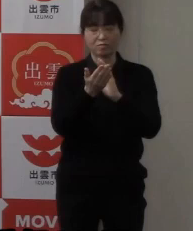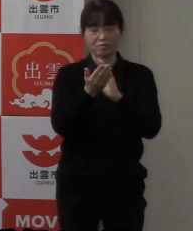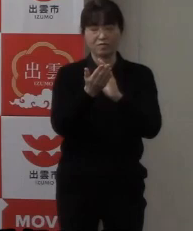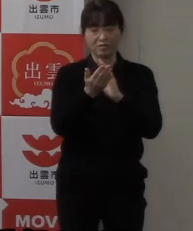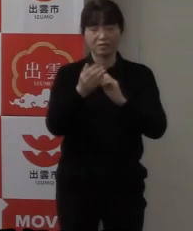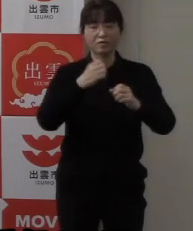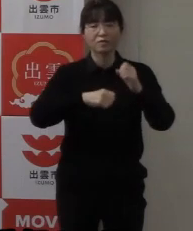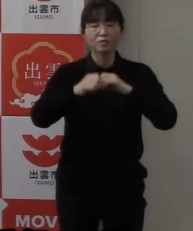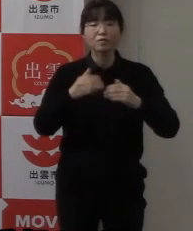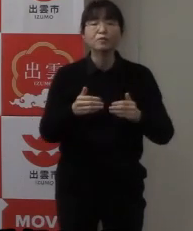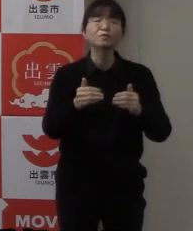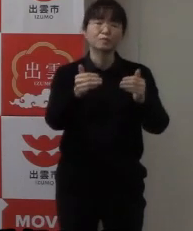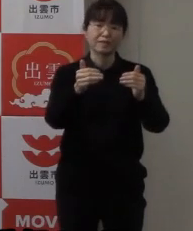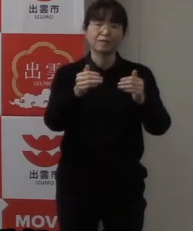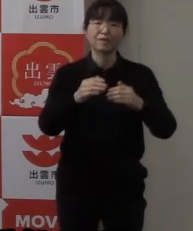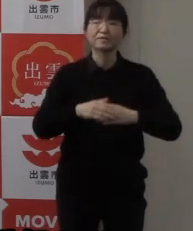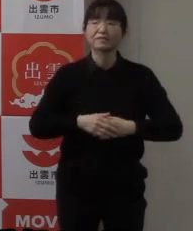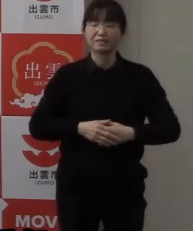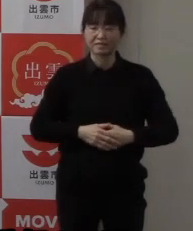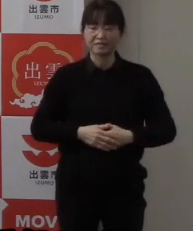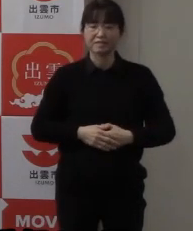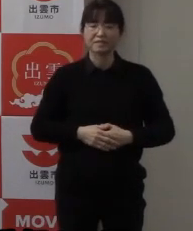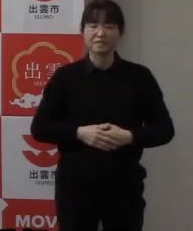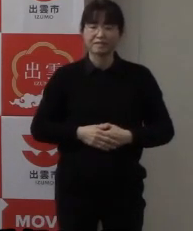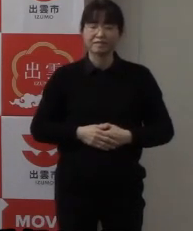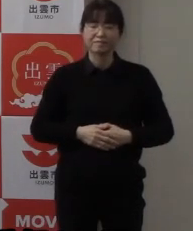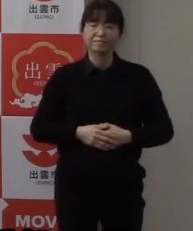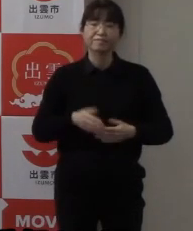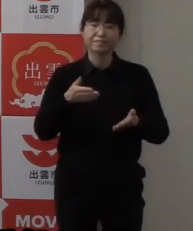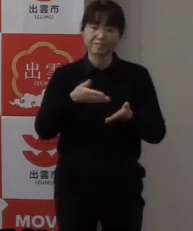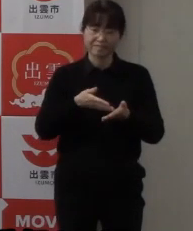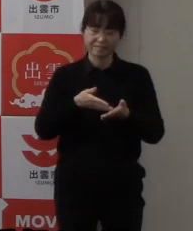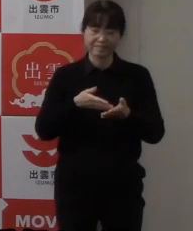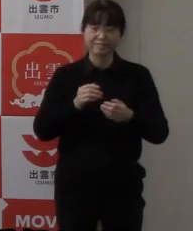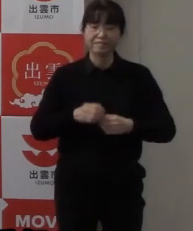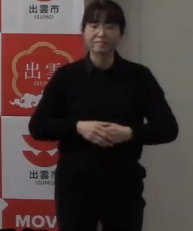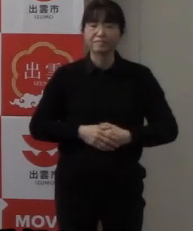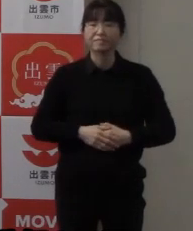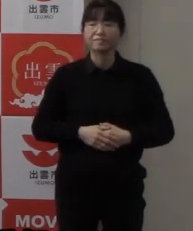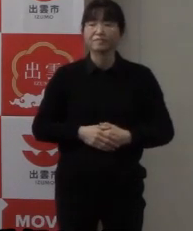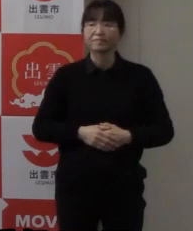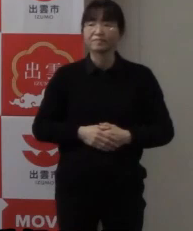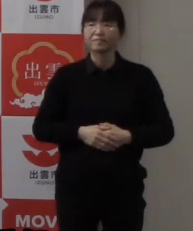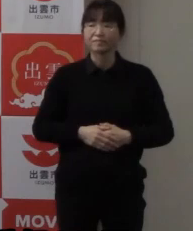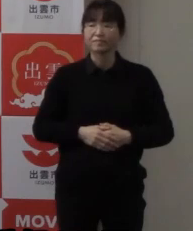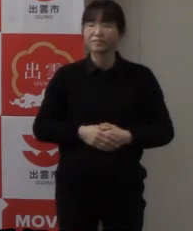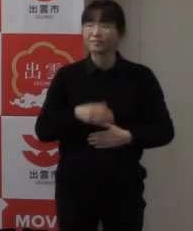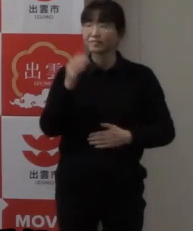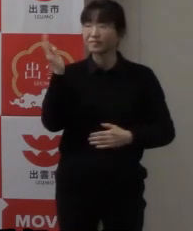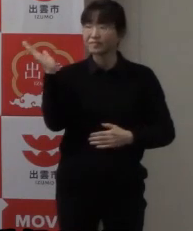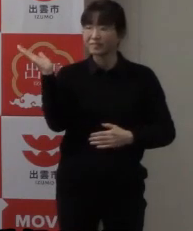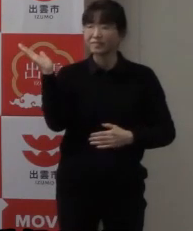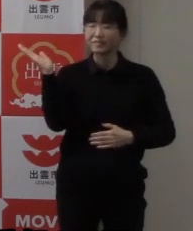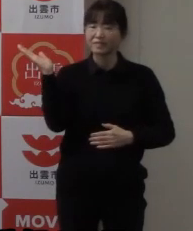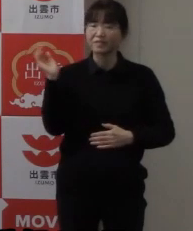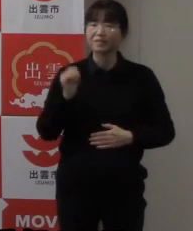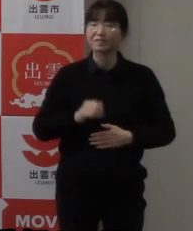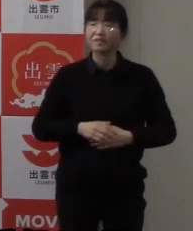でいるところでありまして、ことについてご説明をさせていただきたいと思います。前の方